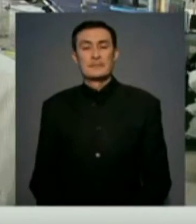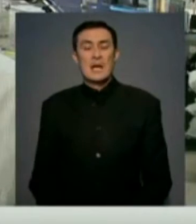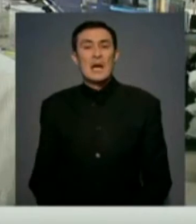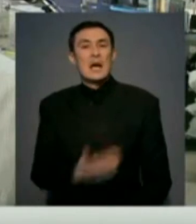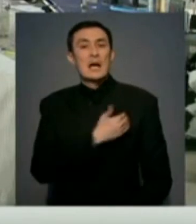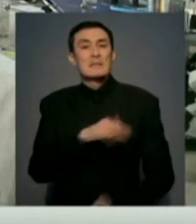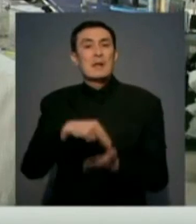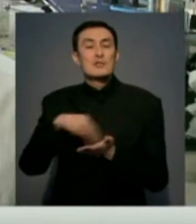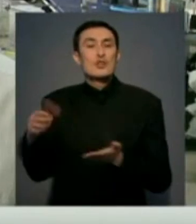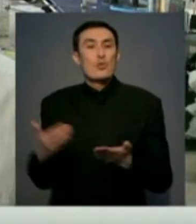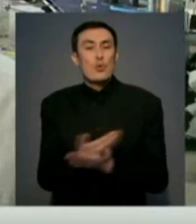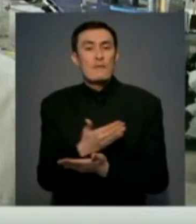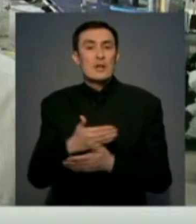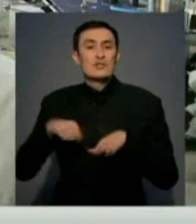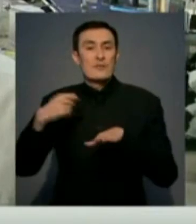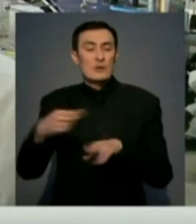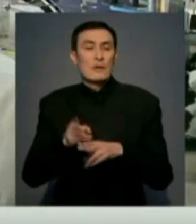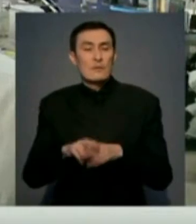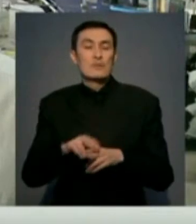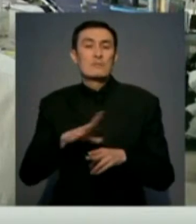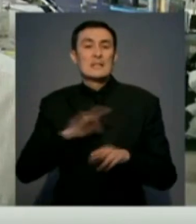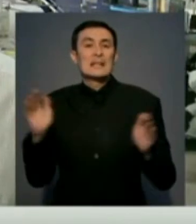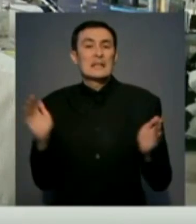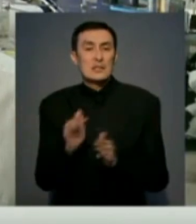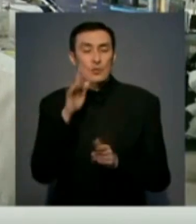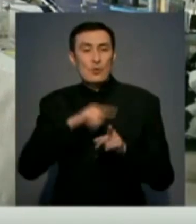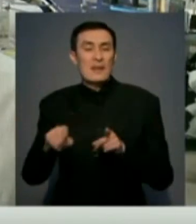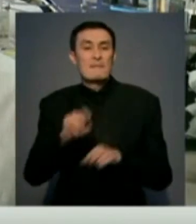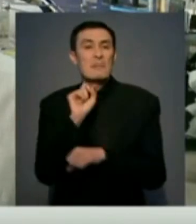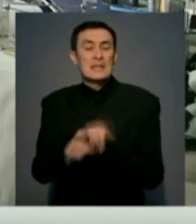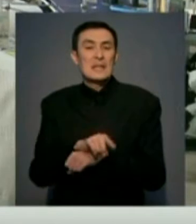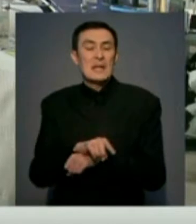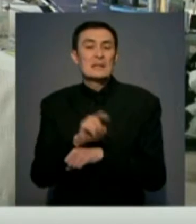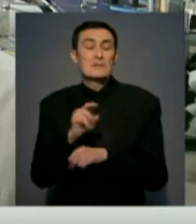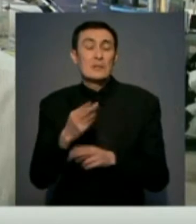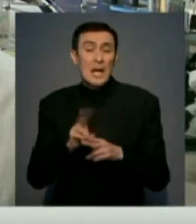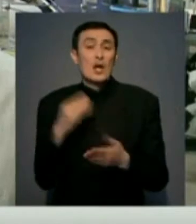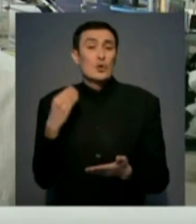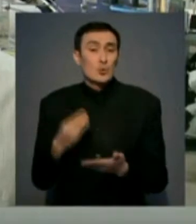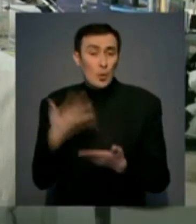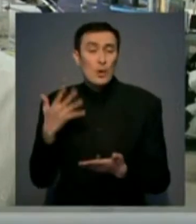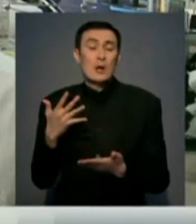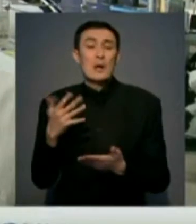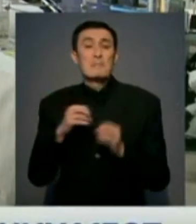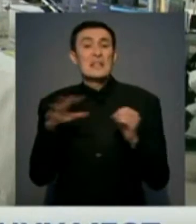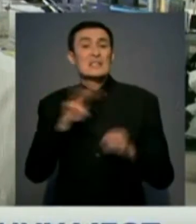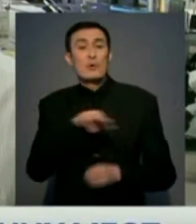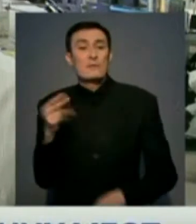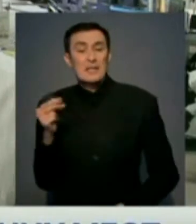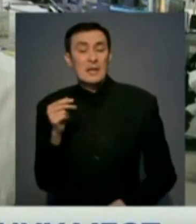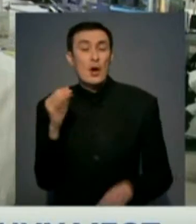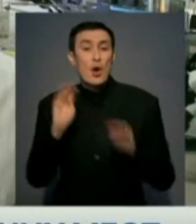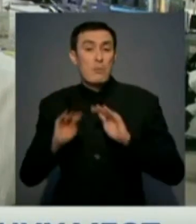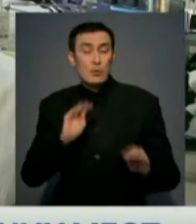Хотим приобрести новые установки, которые дали бы возможность сократить сроки выполнения заказа. Конечно, дороговато получается, 15 миллионов тенге. Если